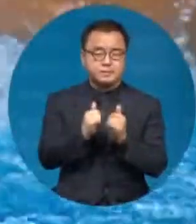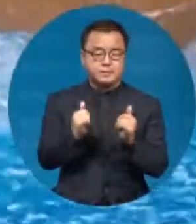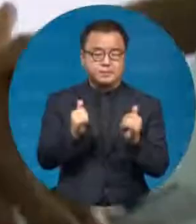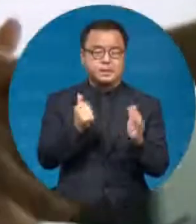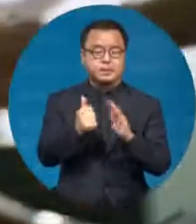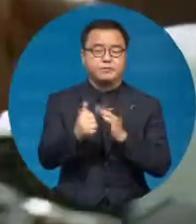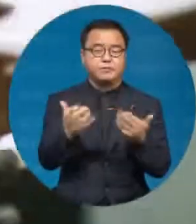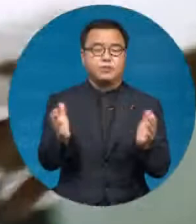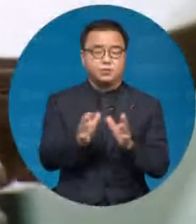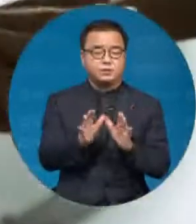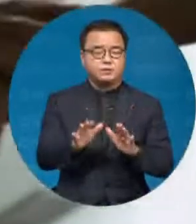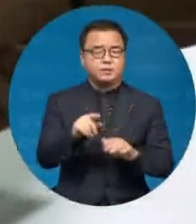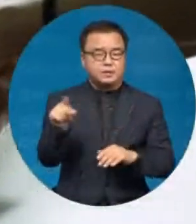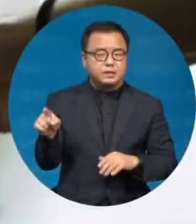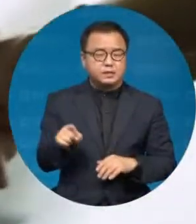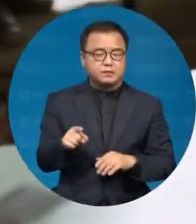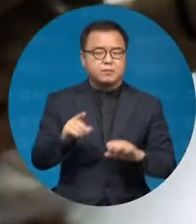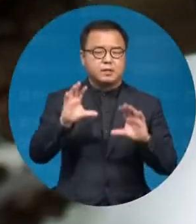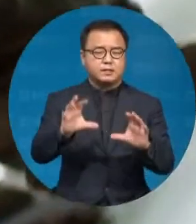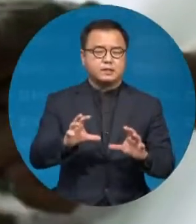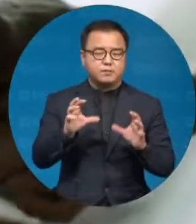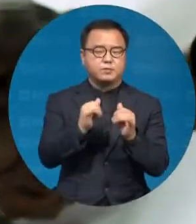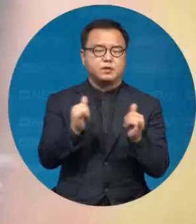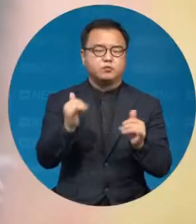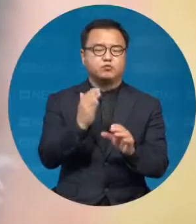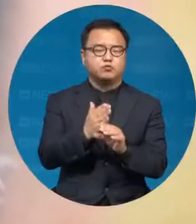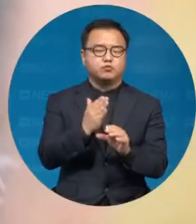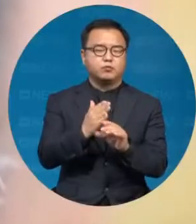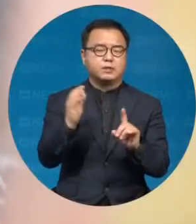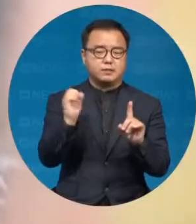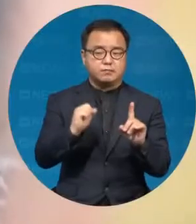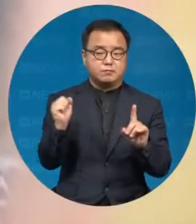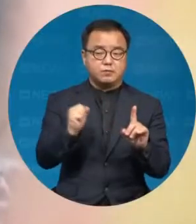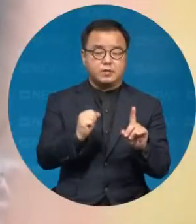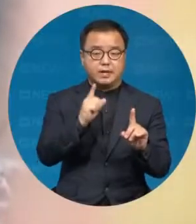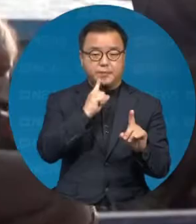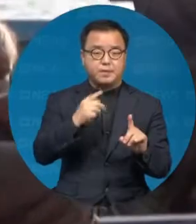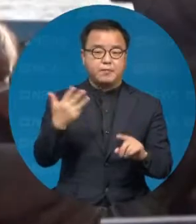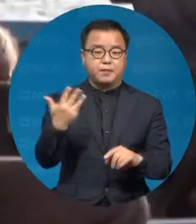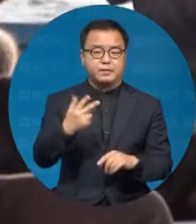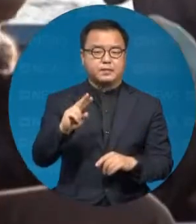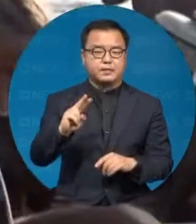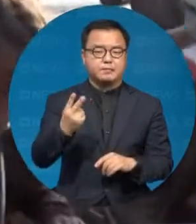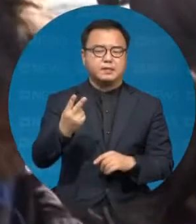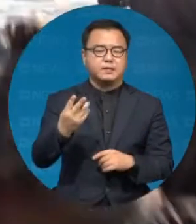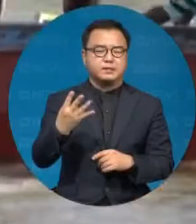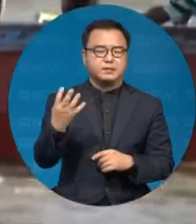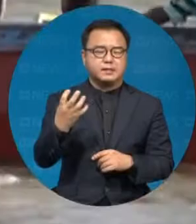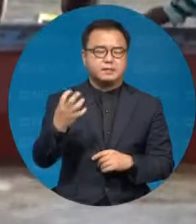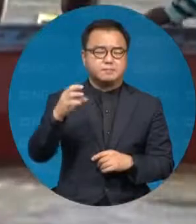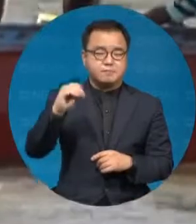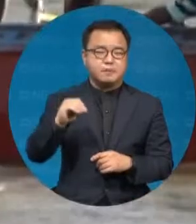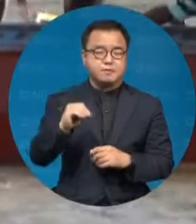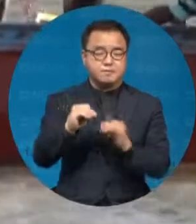난민 대표팀 선수들은 세계 인구의 1%에 해당하는 8,240만 명의 난민을